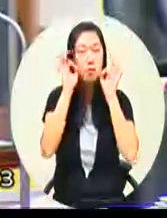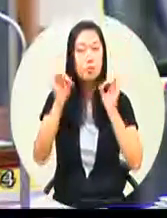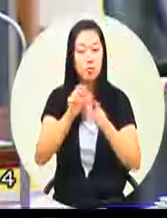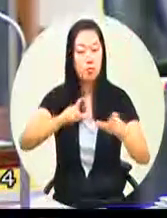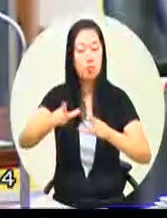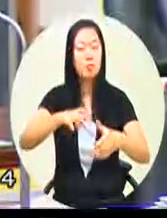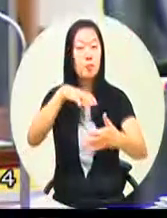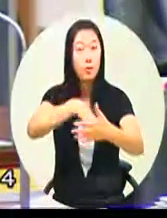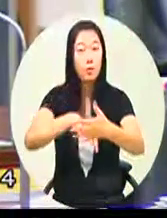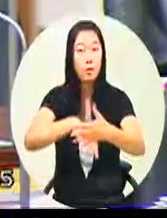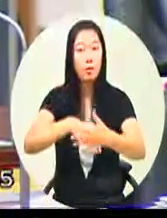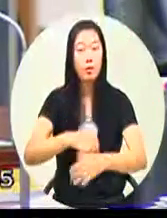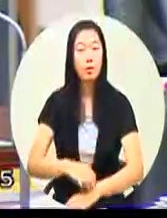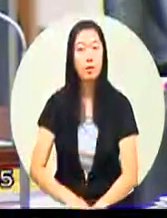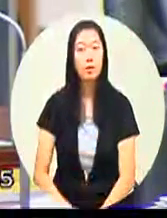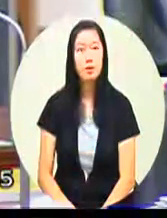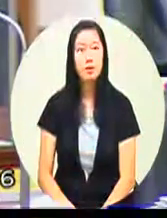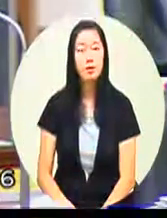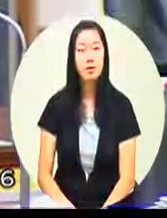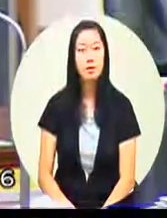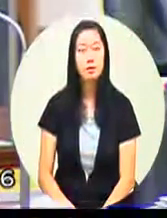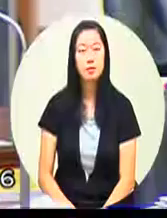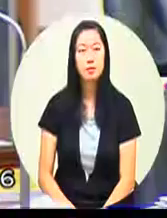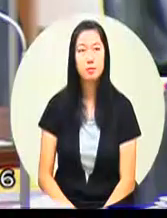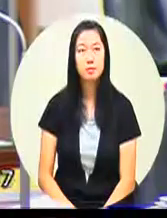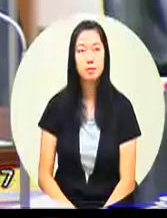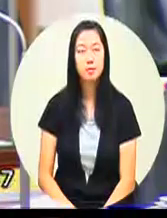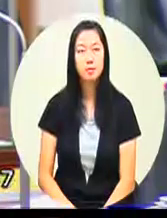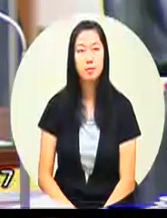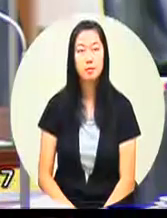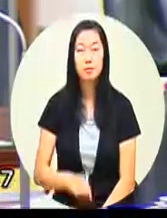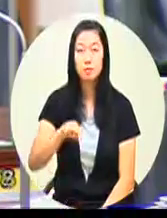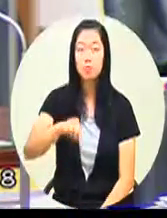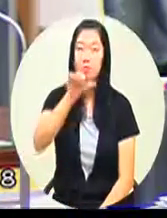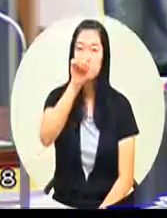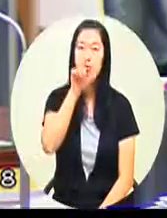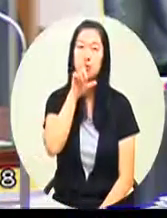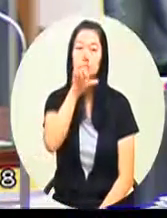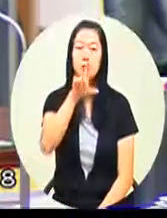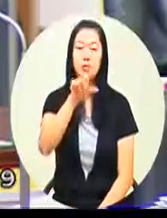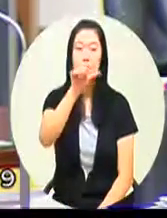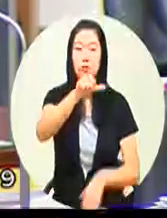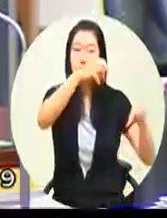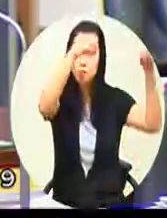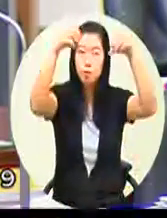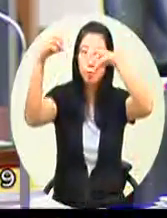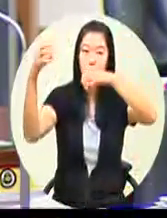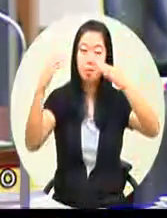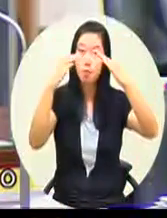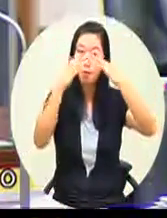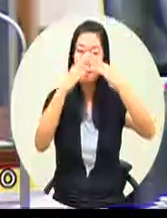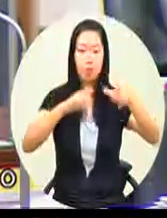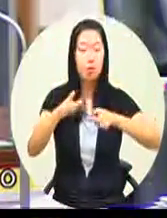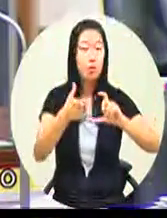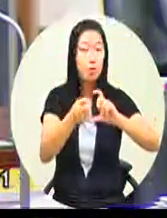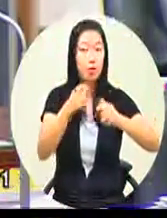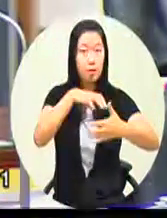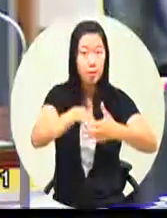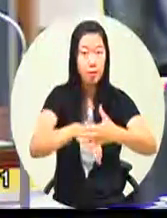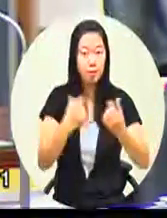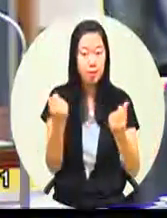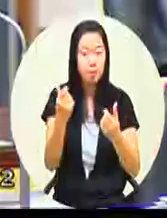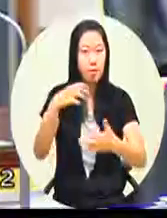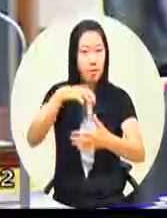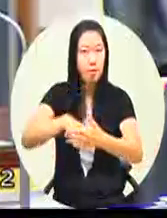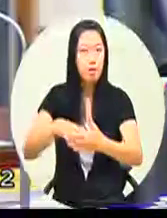哈，这一座那个五星级的观海园区，好像是盖在贫